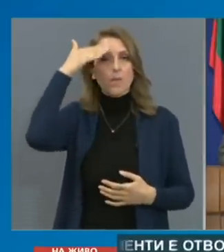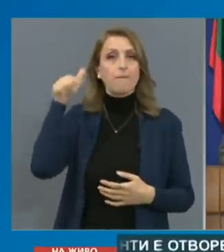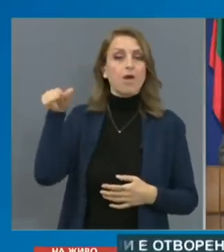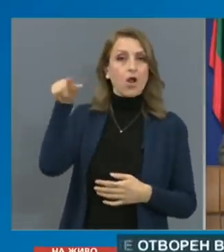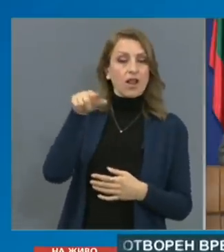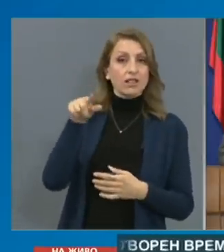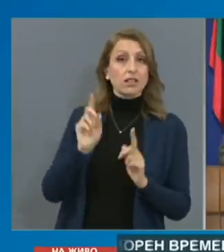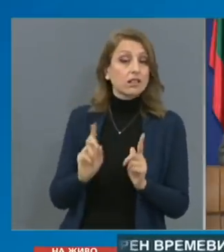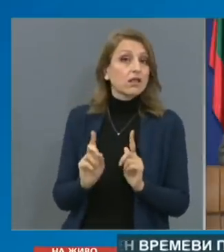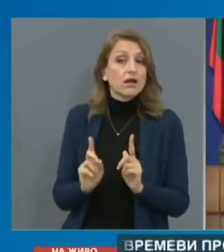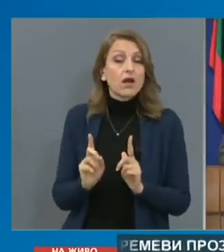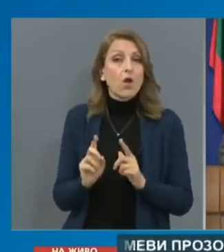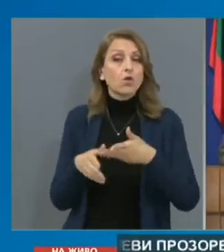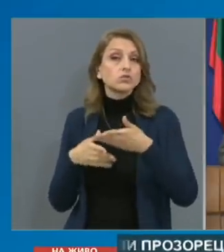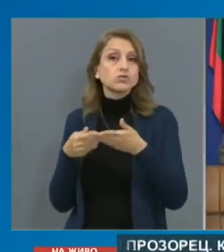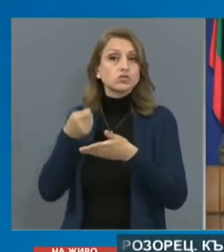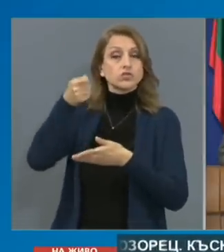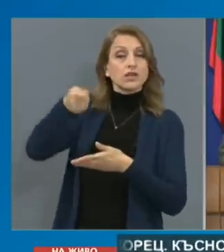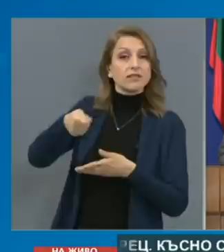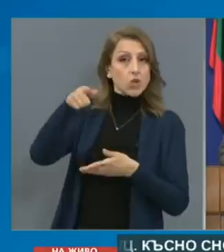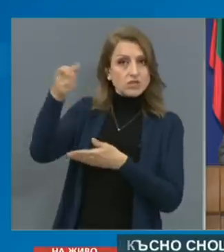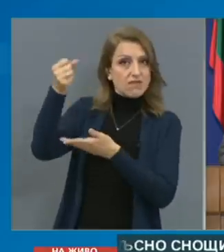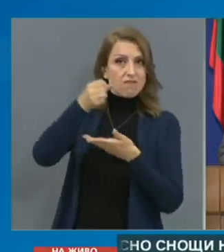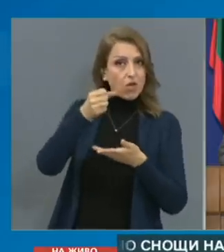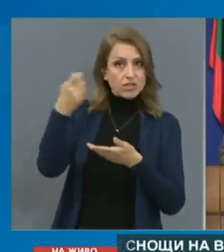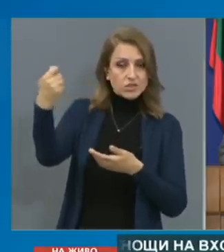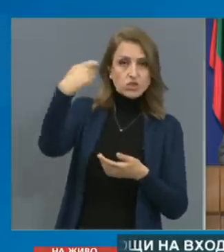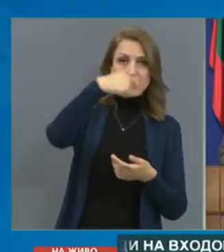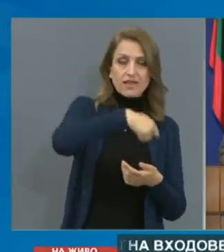този фонд ще преведе ли парите за лечението у нас?